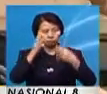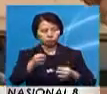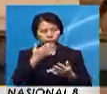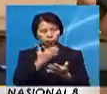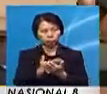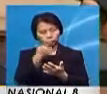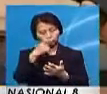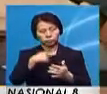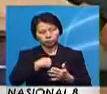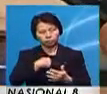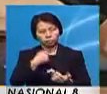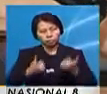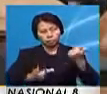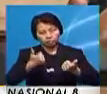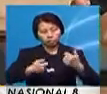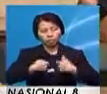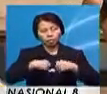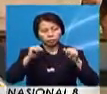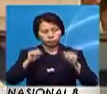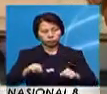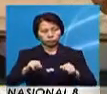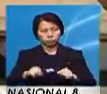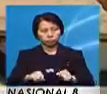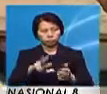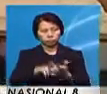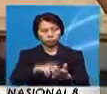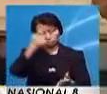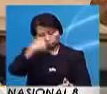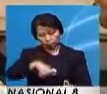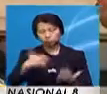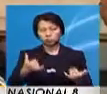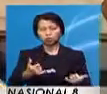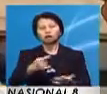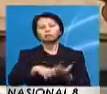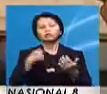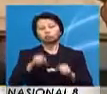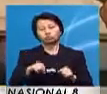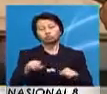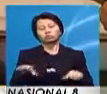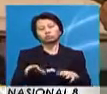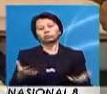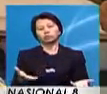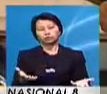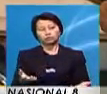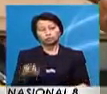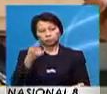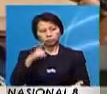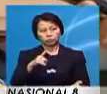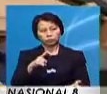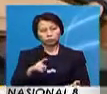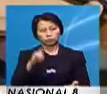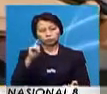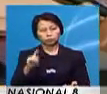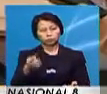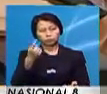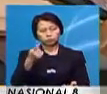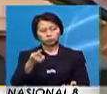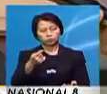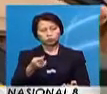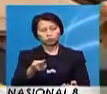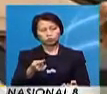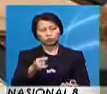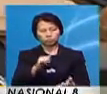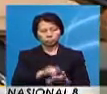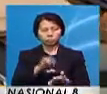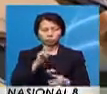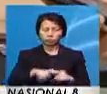baik buat saya, sama ada saya boleh dengan status saya macam ni kan, apa yang saya boleh buat kan untuk suatu-satu pertandingan tu